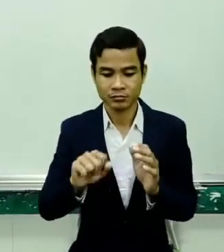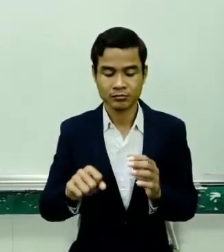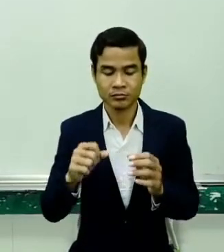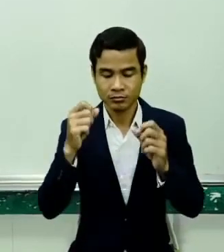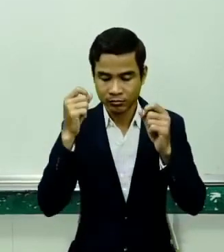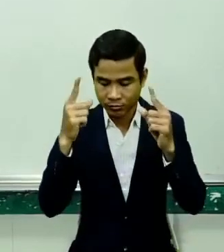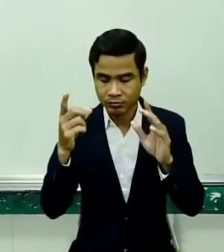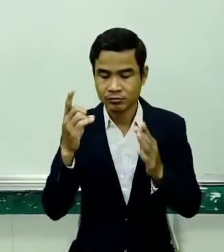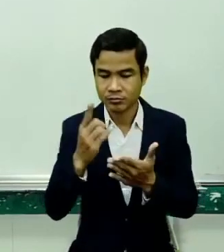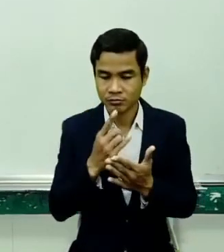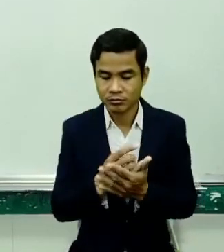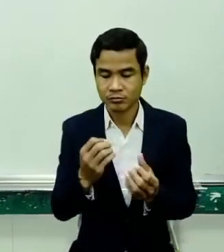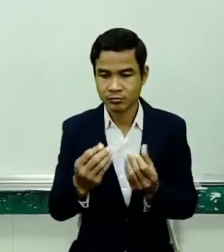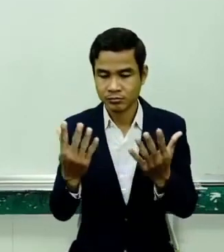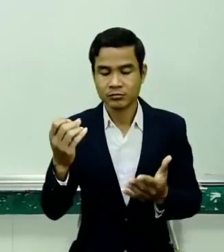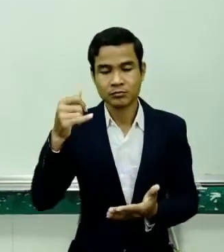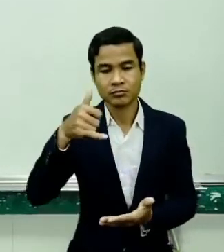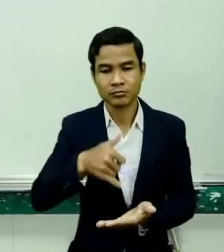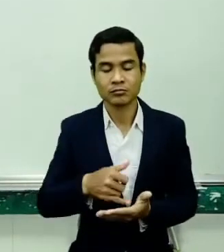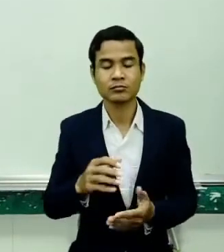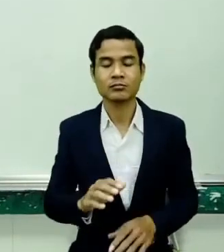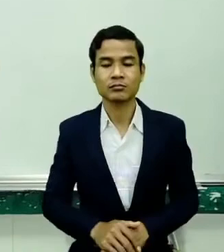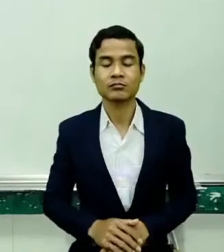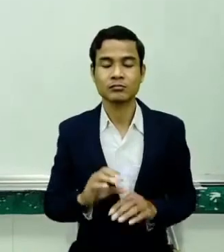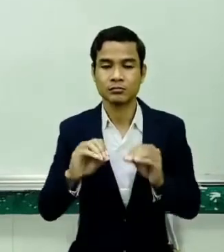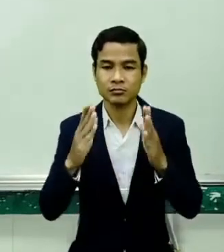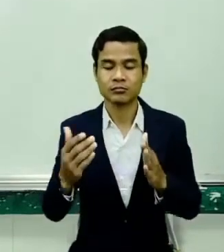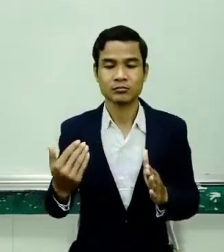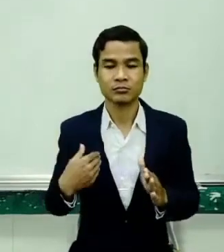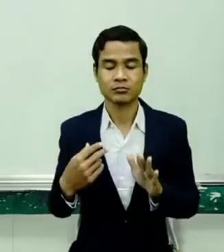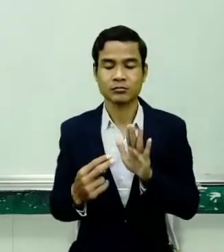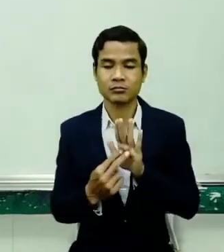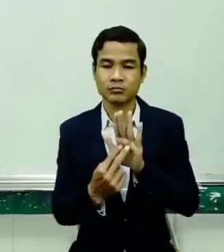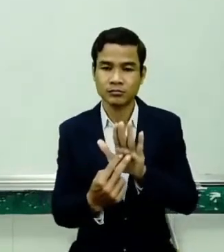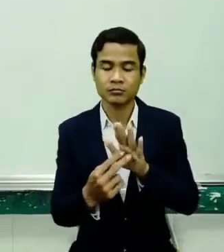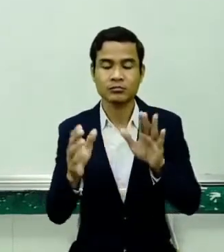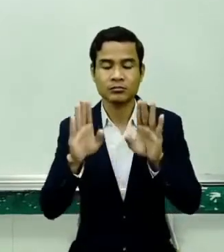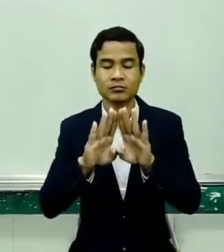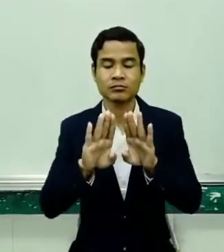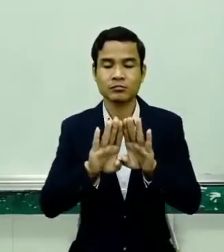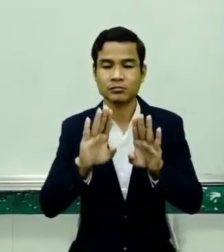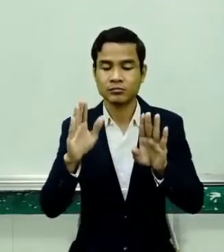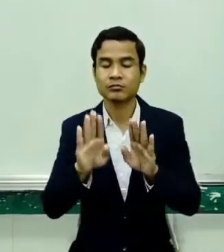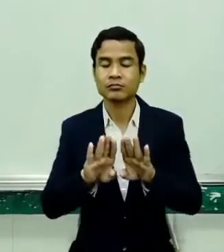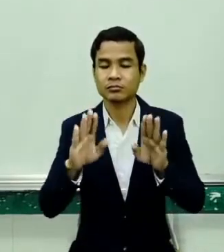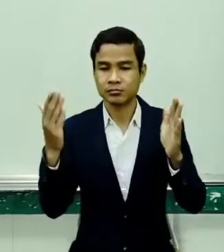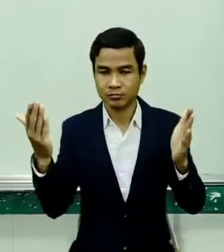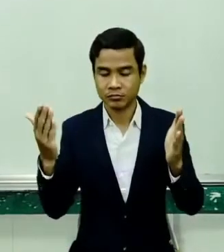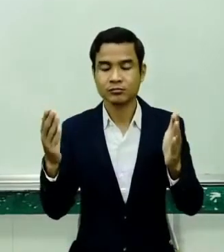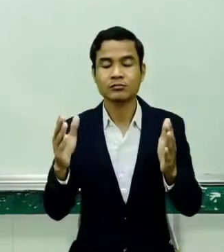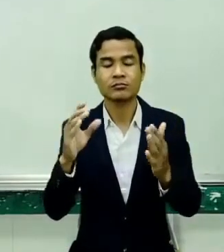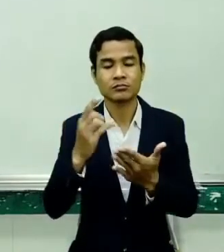យល់នៅមេរៀនបានច្រើននៅថ្ងៃនេះចាអញ្ចឹងអ្នកគ្រូនឹងបង្ហាញនៅមេរៀនរបស់យើងឡើងវិញ